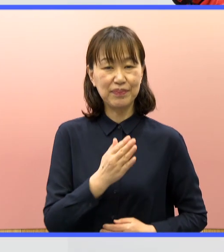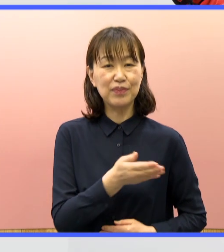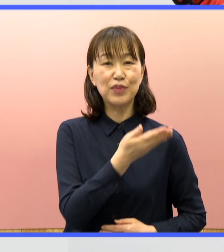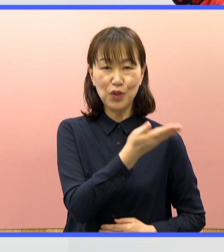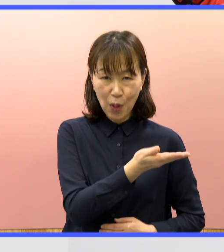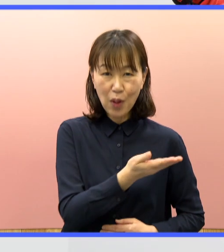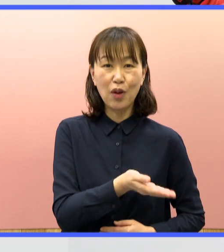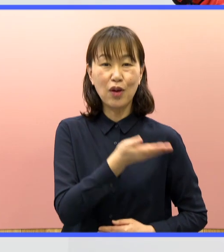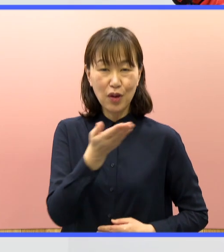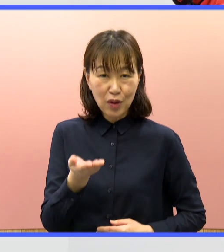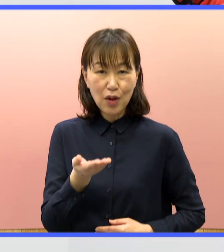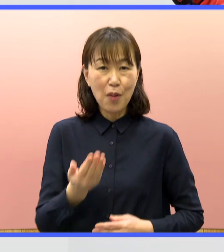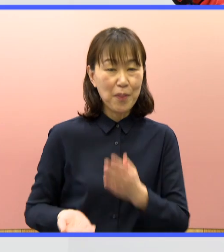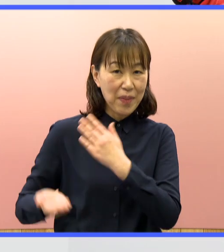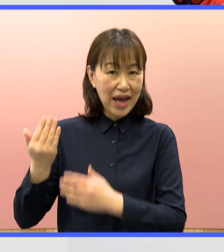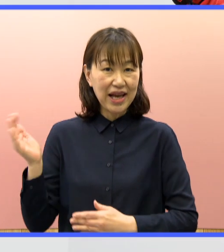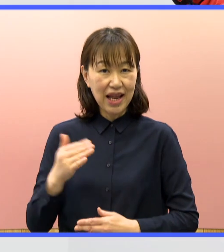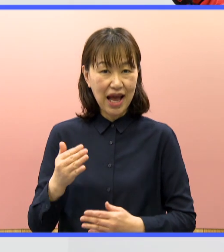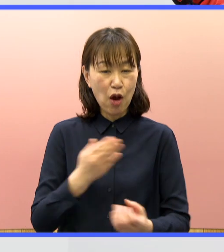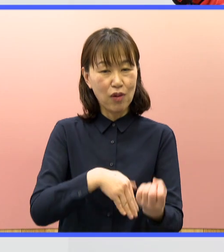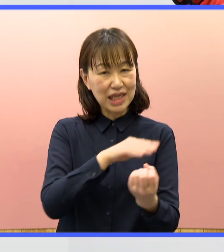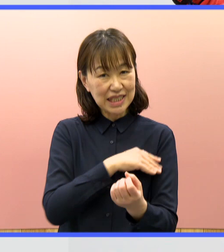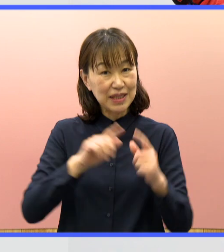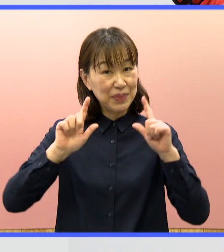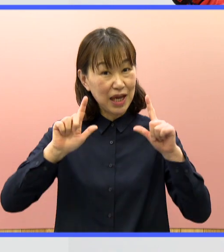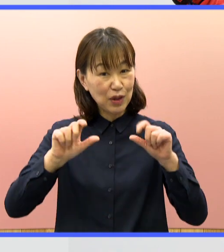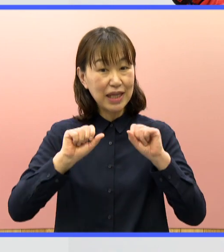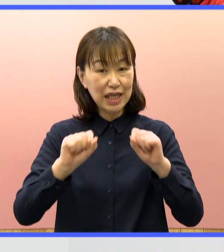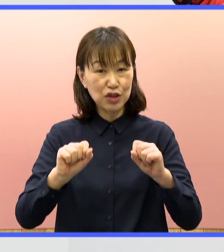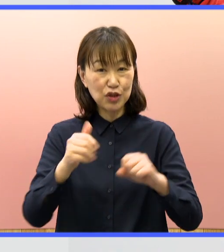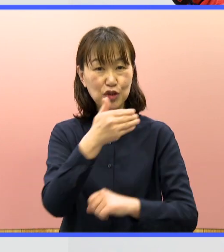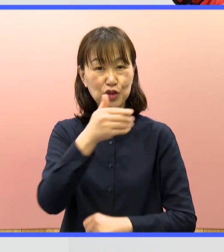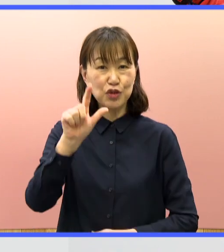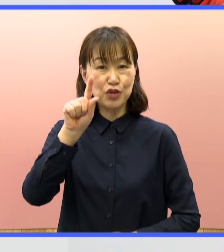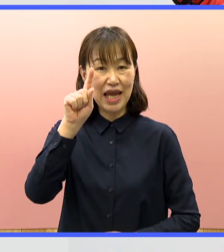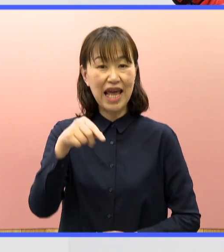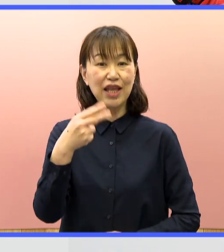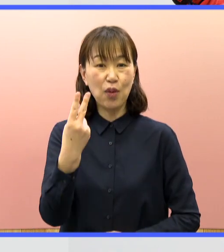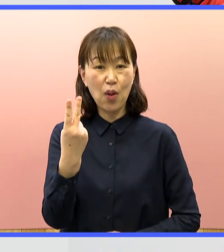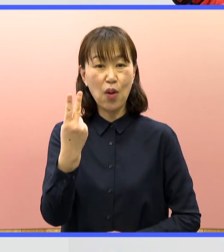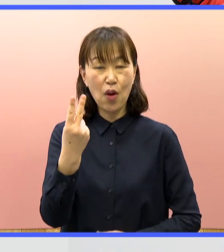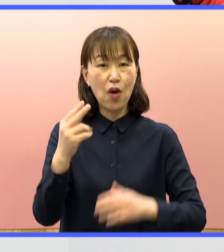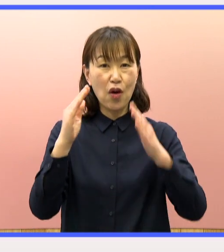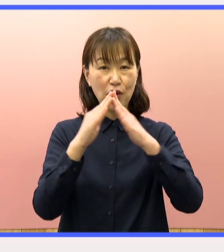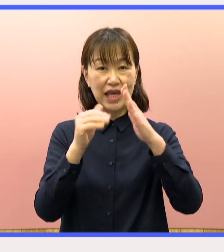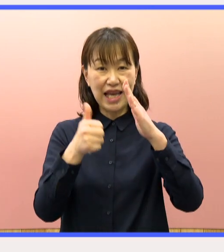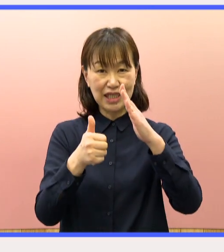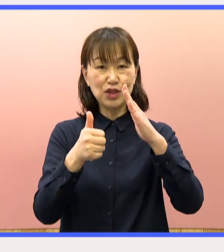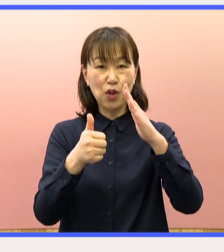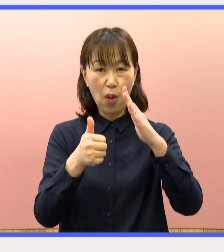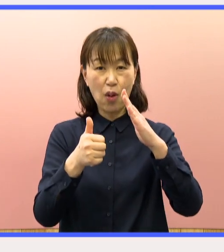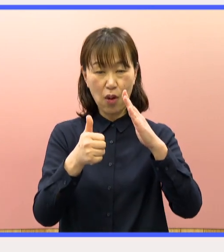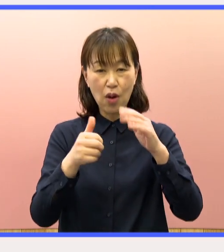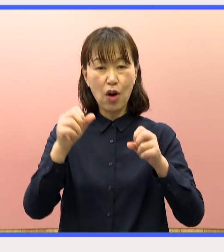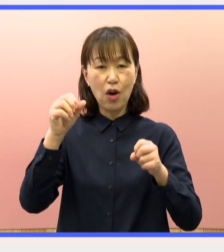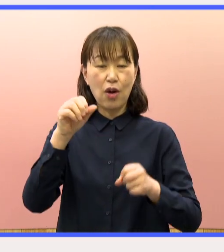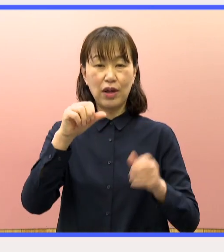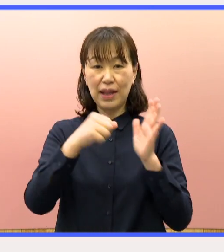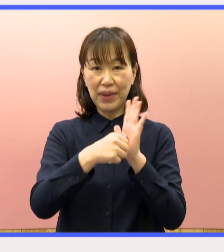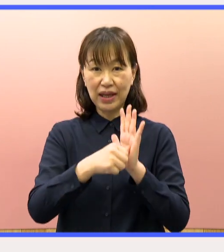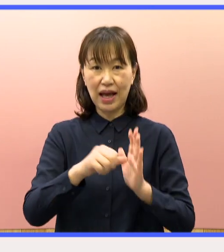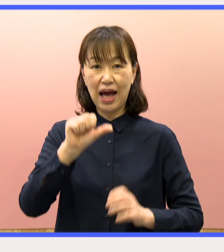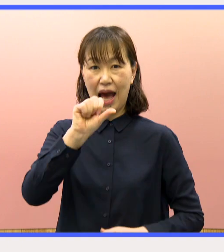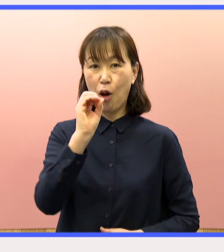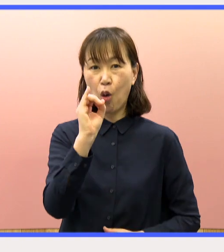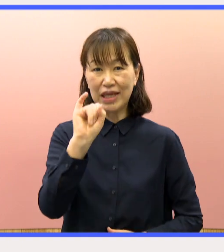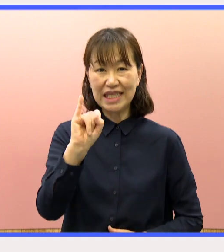岡崎を PR していただいているグレートイヤス校青井部正太さん、そして大河ドラマをめでる会など多彩な歴史活動を